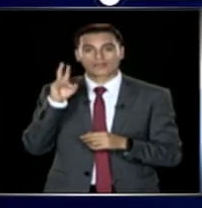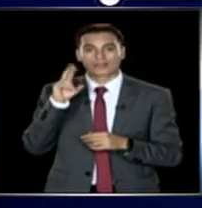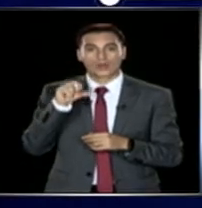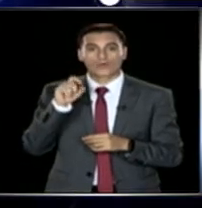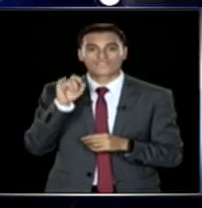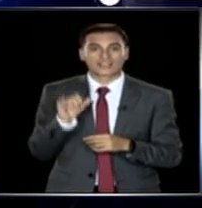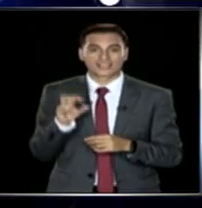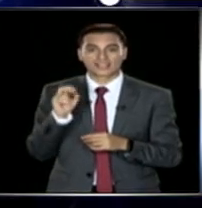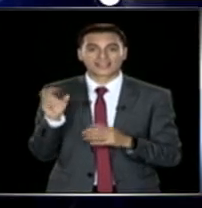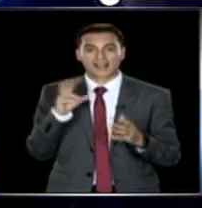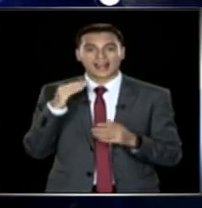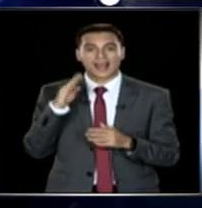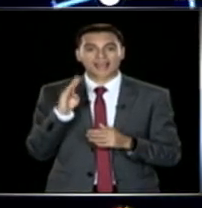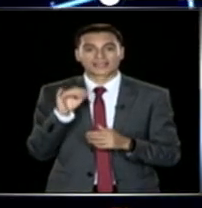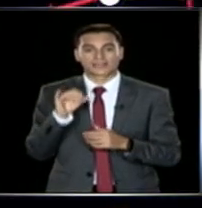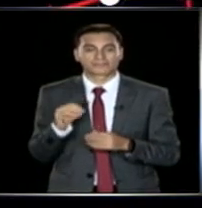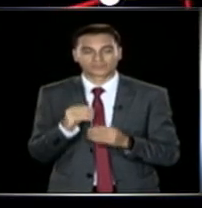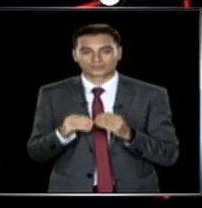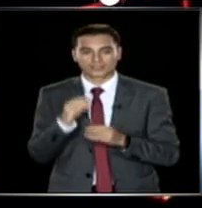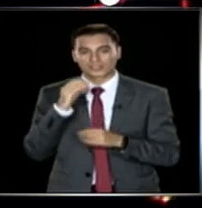الحكيم، إجابة خاطئة.